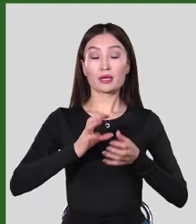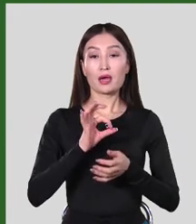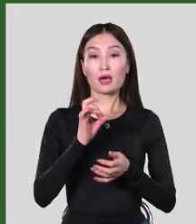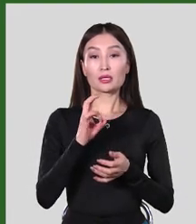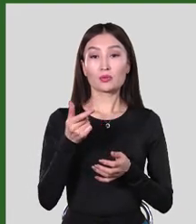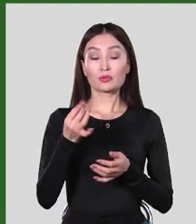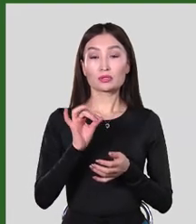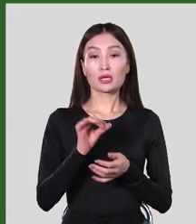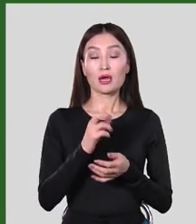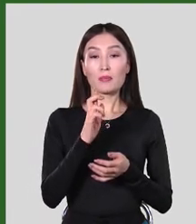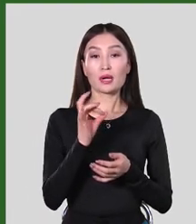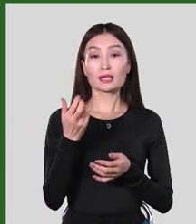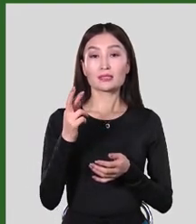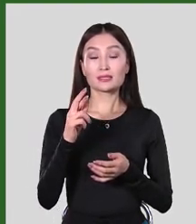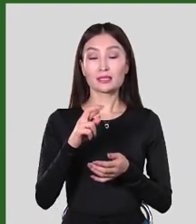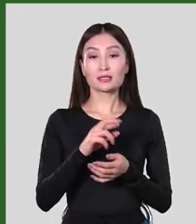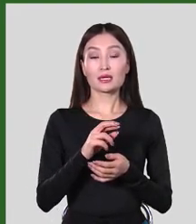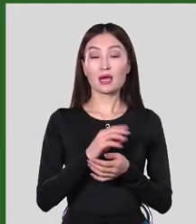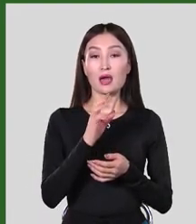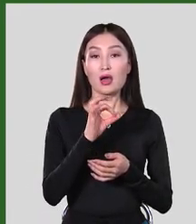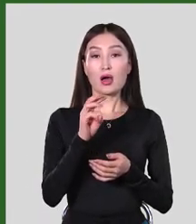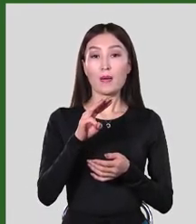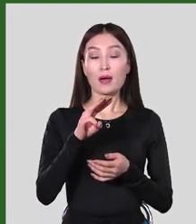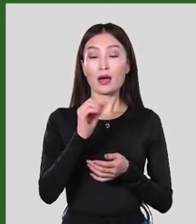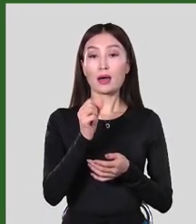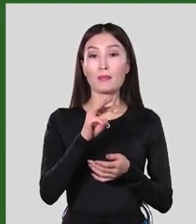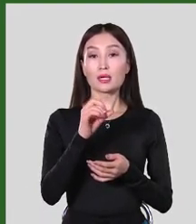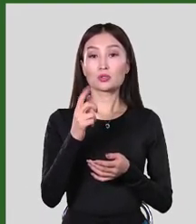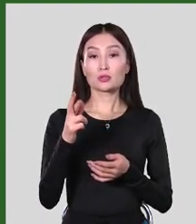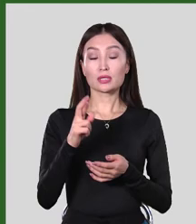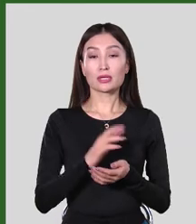Оренокская, Бразильская, Амазонская.